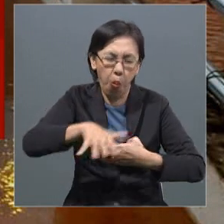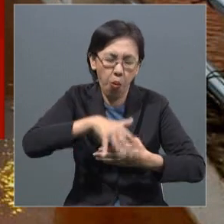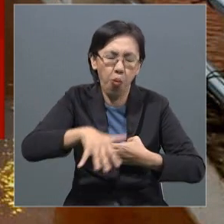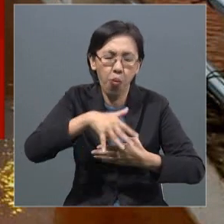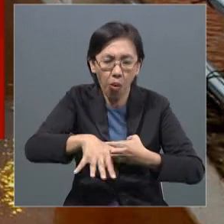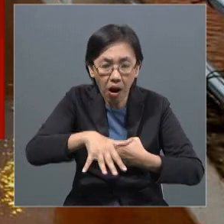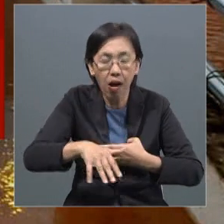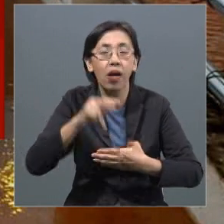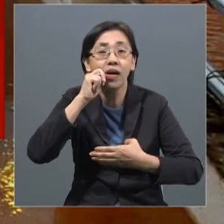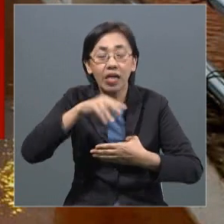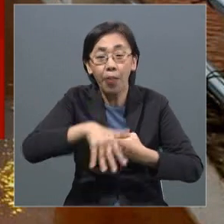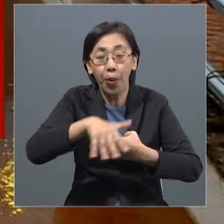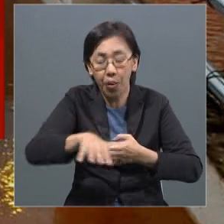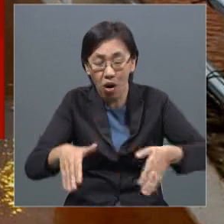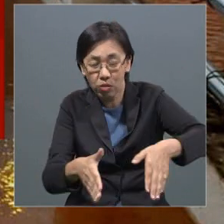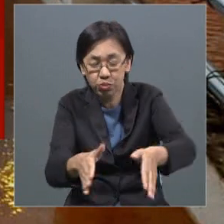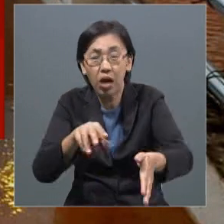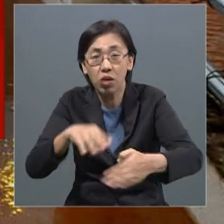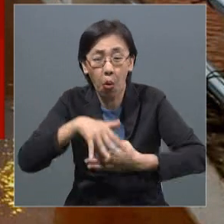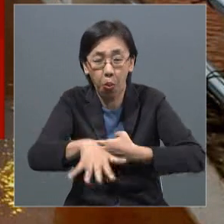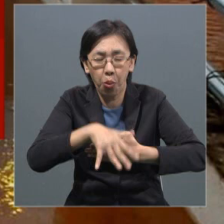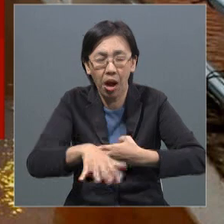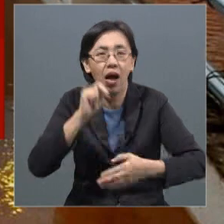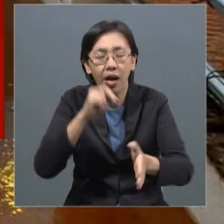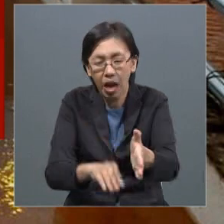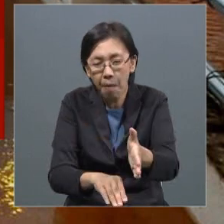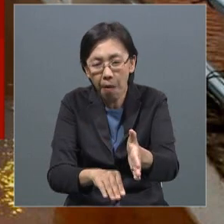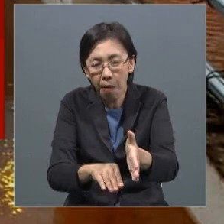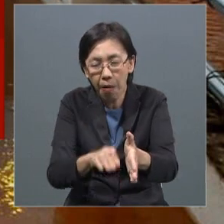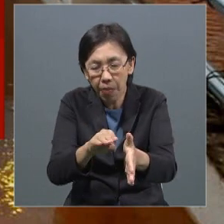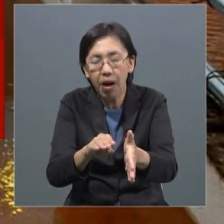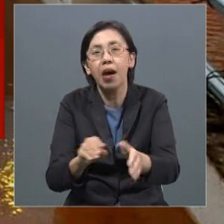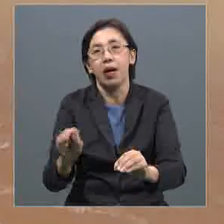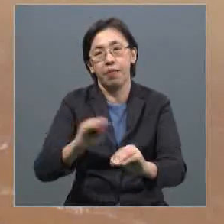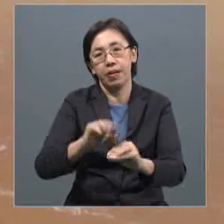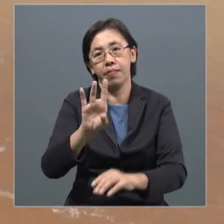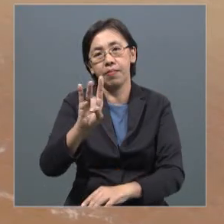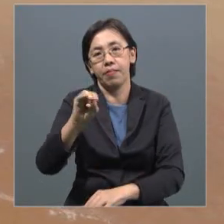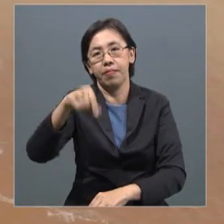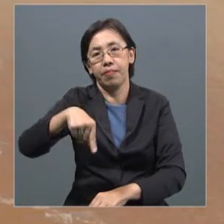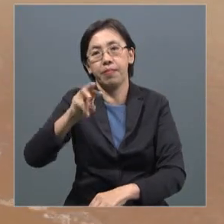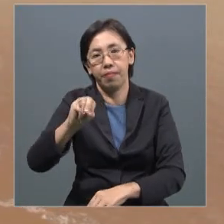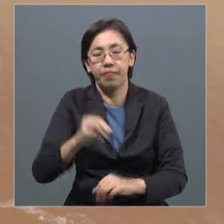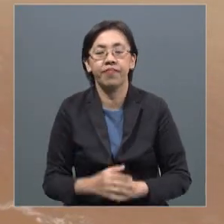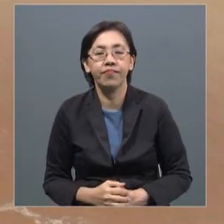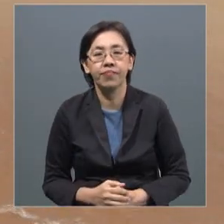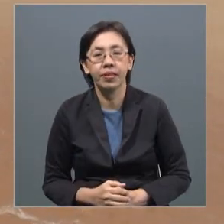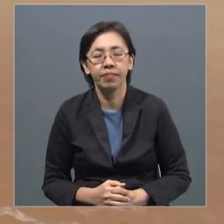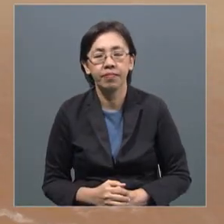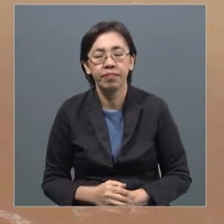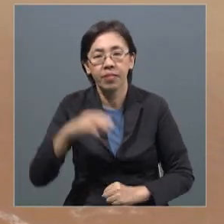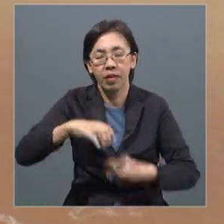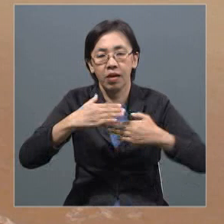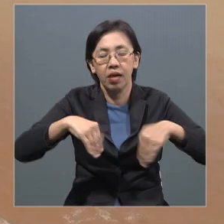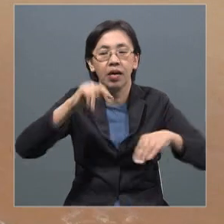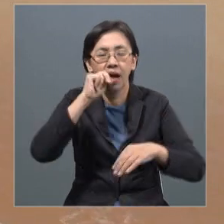พื้นที่ลุ่มต่ำนอกคันกั้นน้ำน้ำจะสูงขึ้นอีก 80ซมนะคะหลังจากกรมชลประทานคาดการณ์ว่าใน